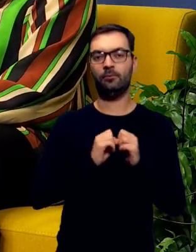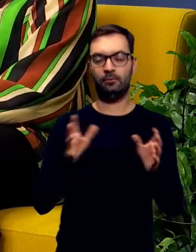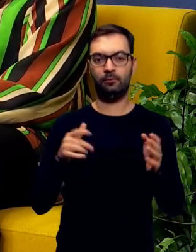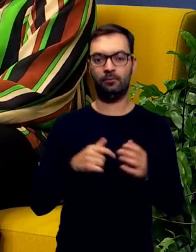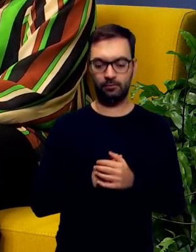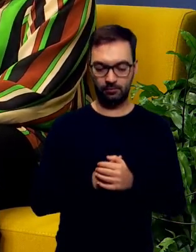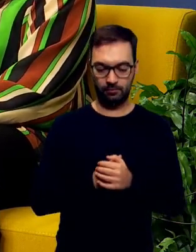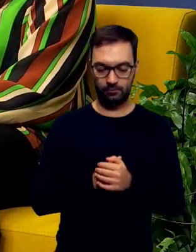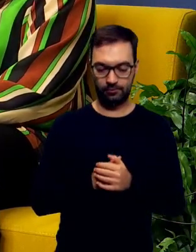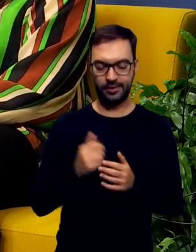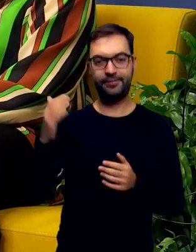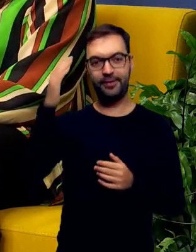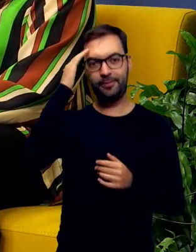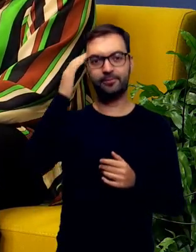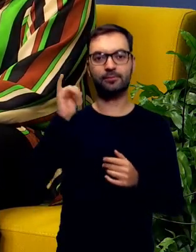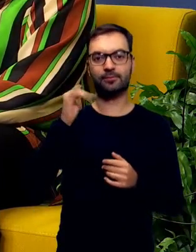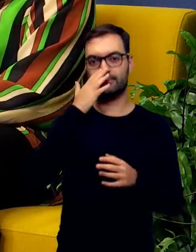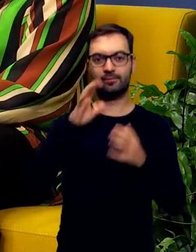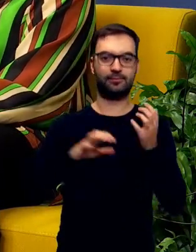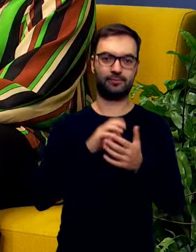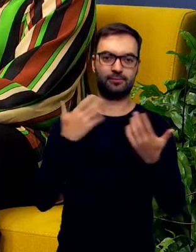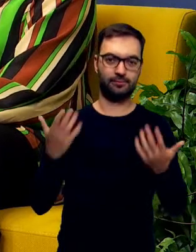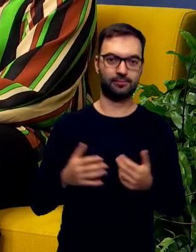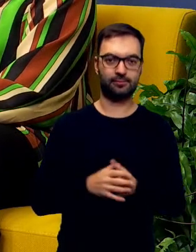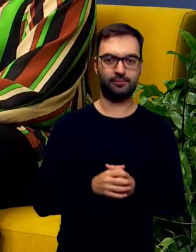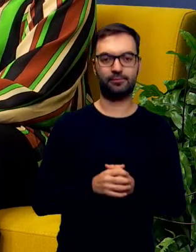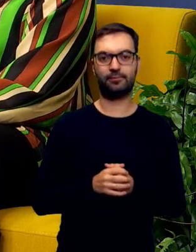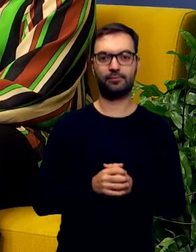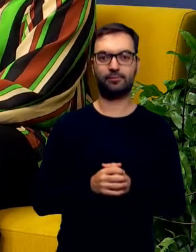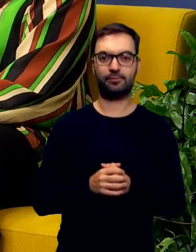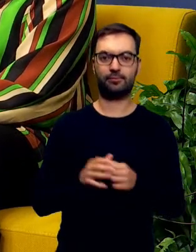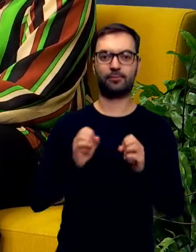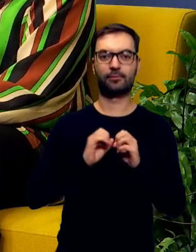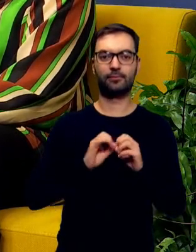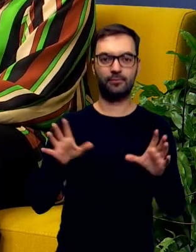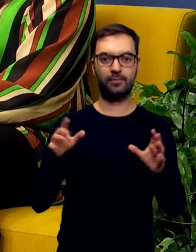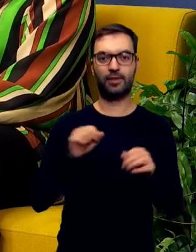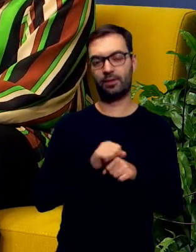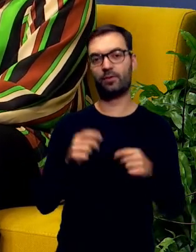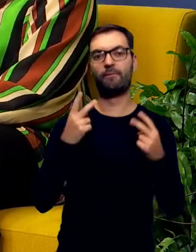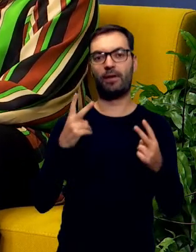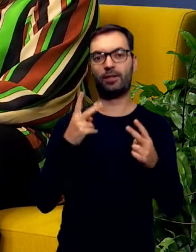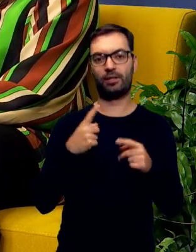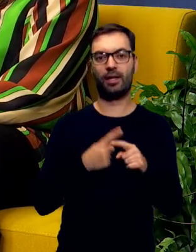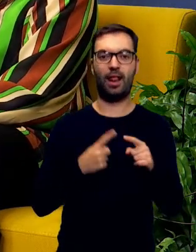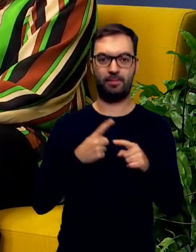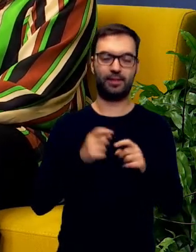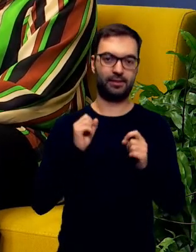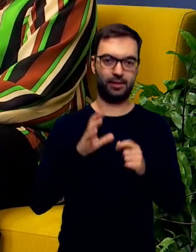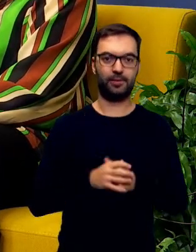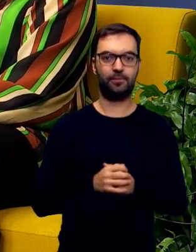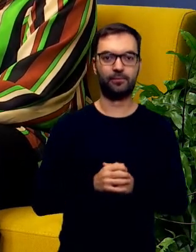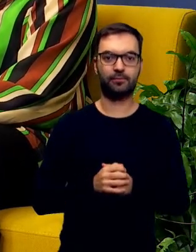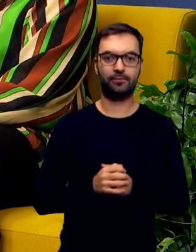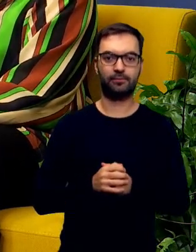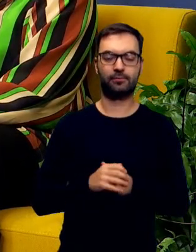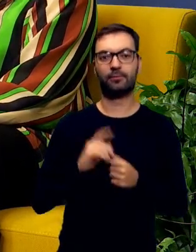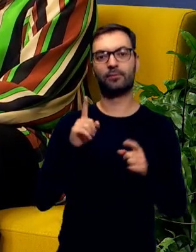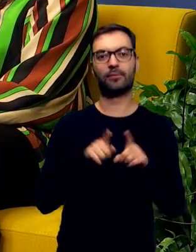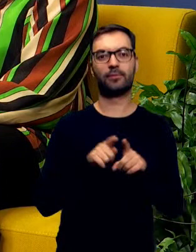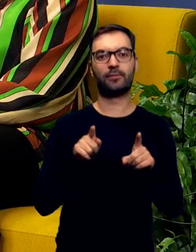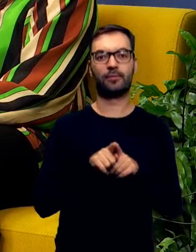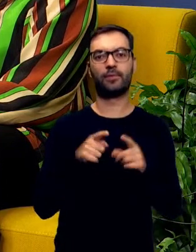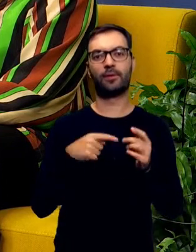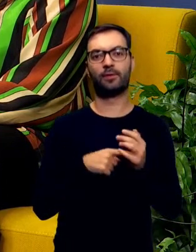Oczywiście, że wiadomo, jaki jest świat i że media są istotną tutaj jego częścią. Natomiast to